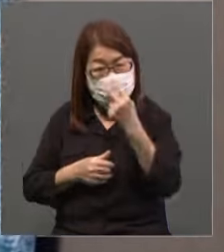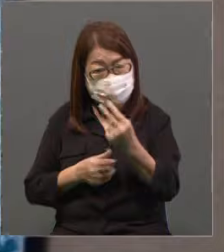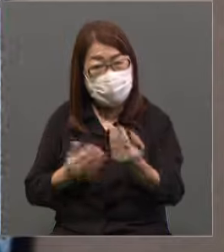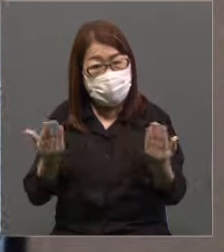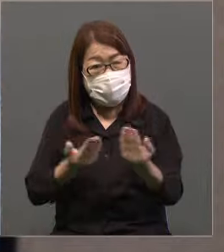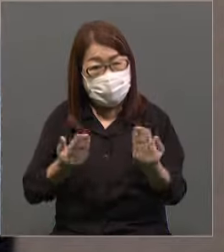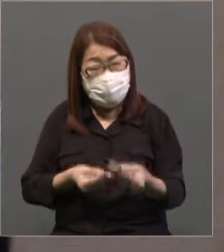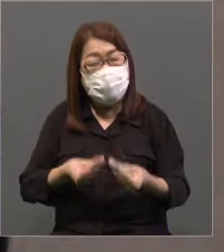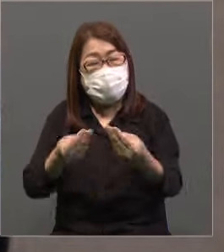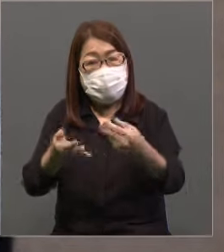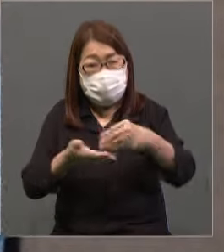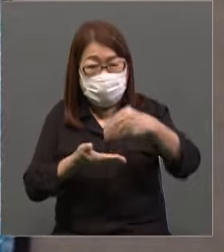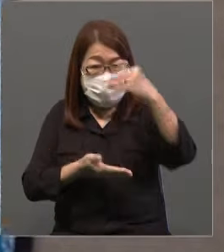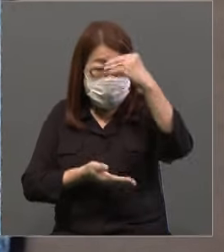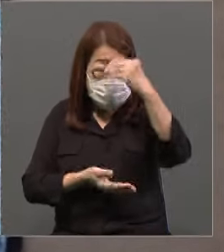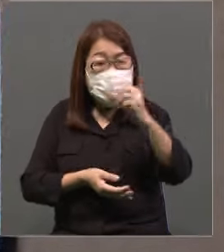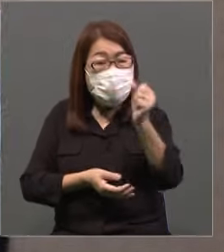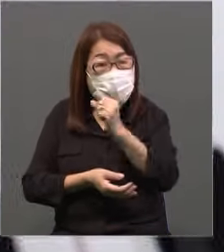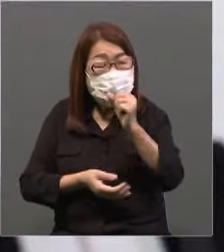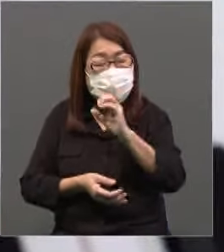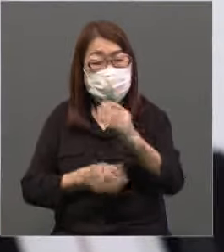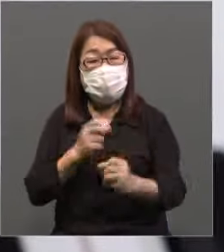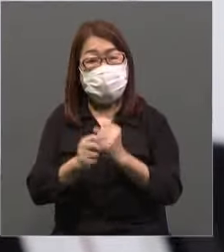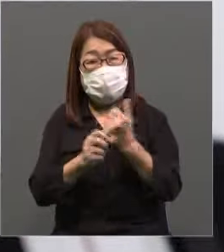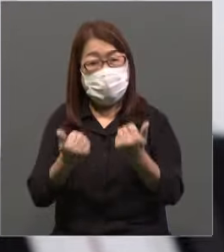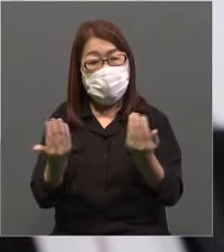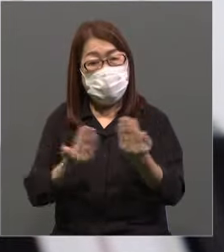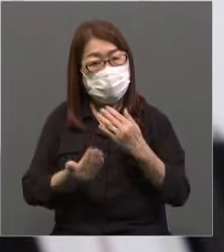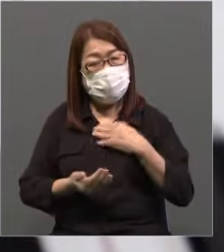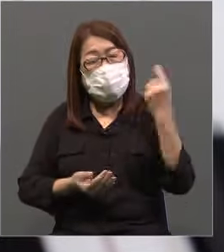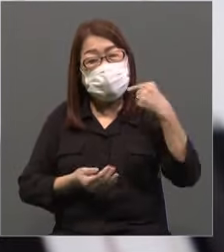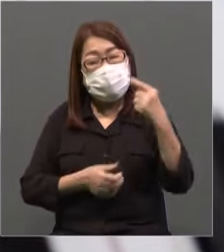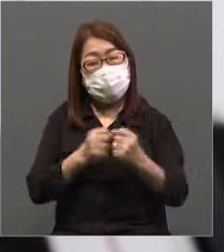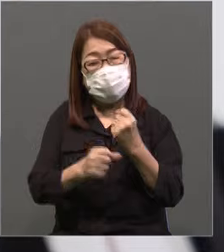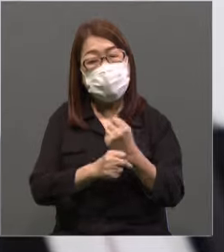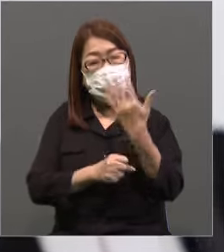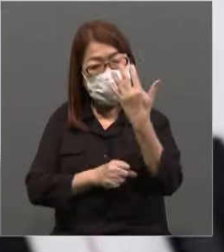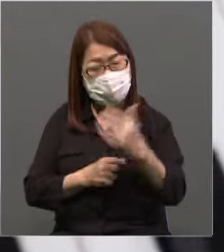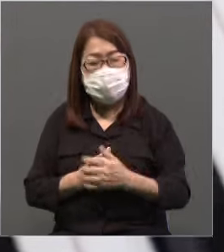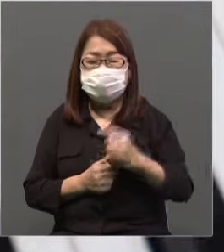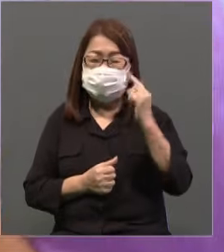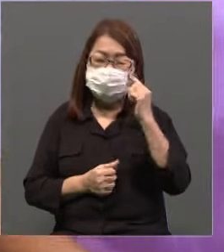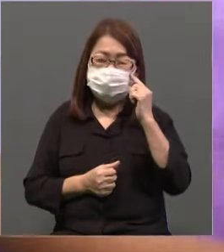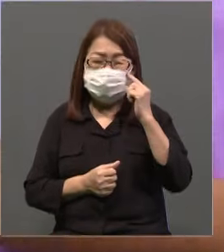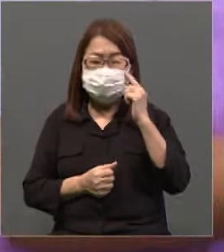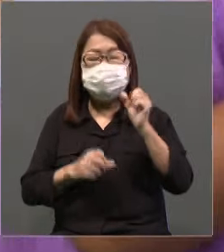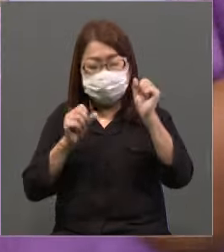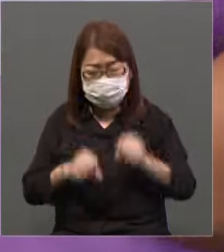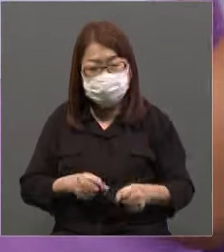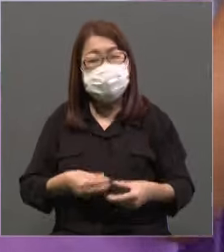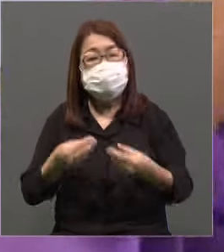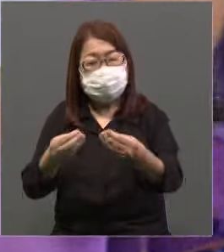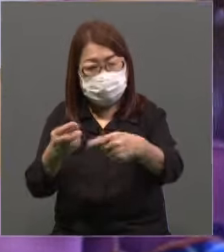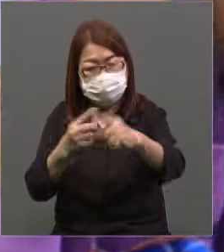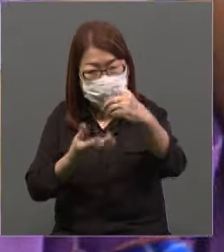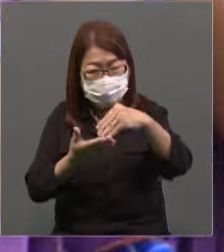นในหลักสูตร JMC เล่าว่าปีนี้ลูกสาวของเธออายุ5ขวบแล้วก่อนตัดสินใจส่งลูกมาเรียนเธอพยายามมอง